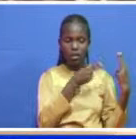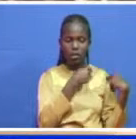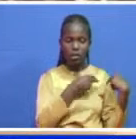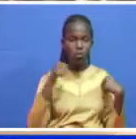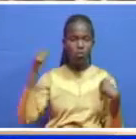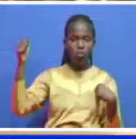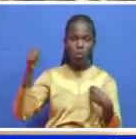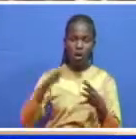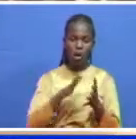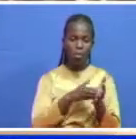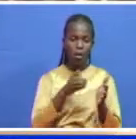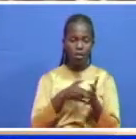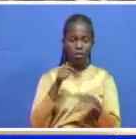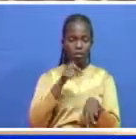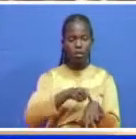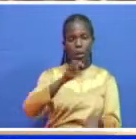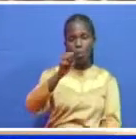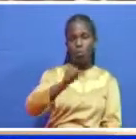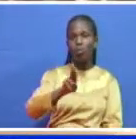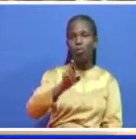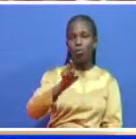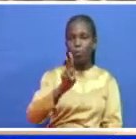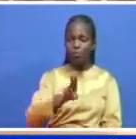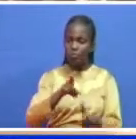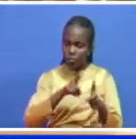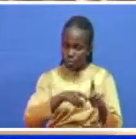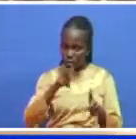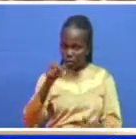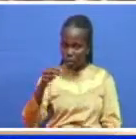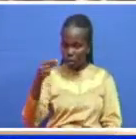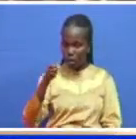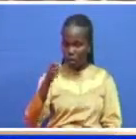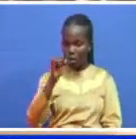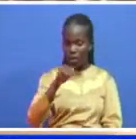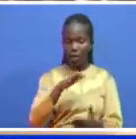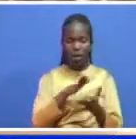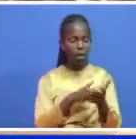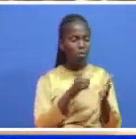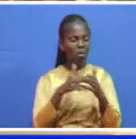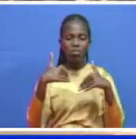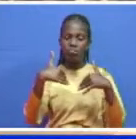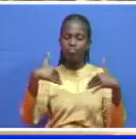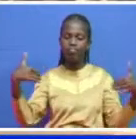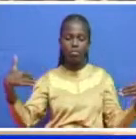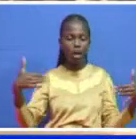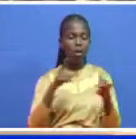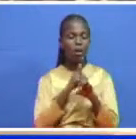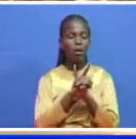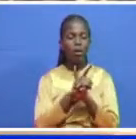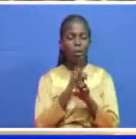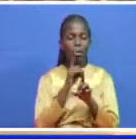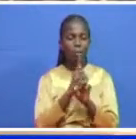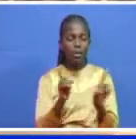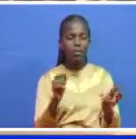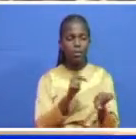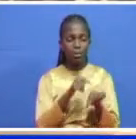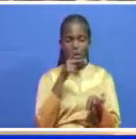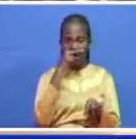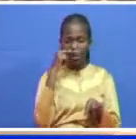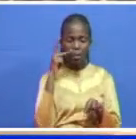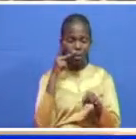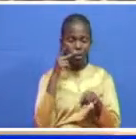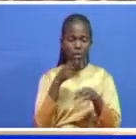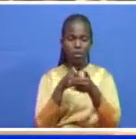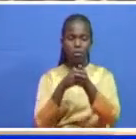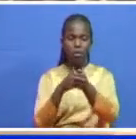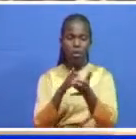ukamba ebinda ya mulu mutesia angei wewe tokambo likanganira likangana likangana lakini la kalanza musioka woselilo utongo wa